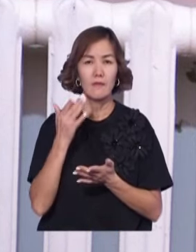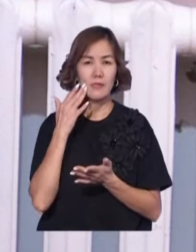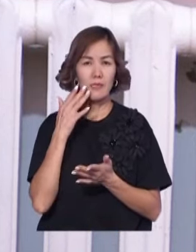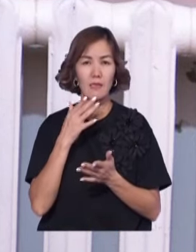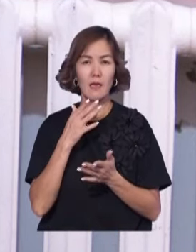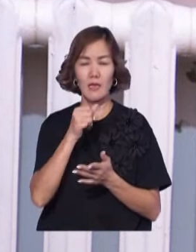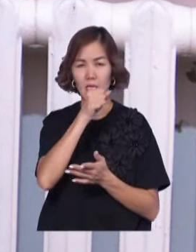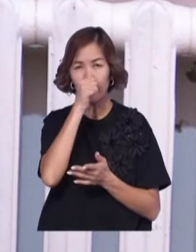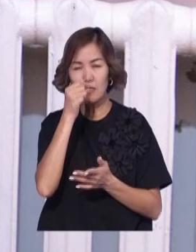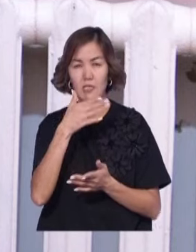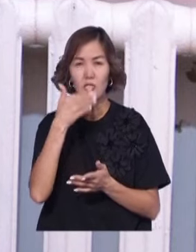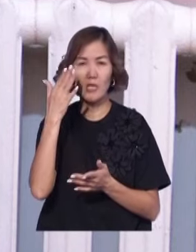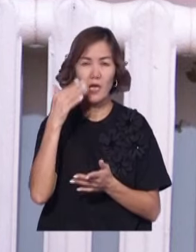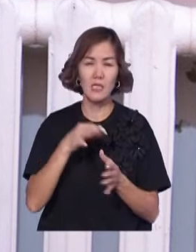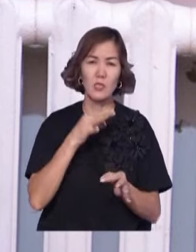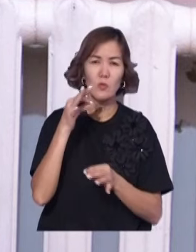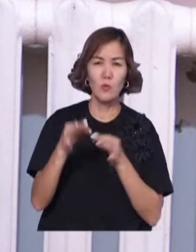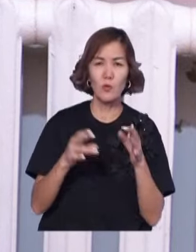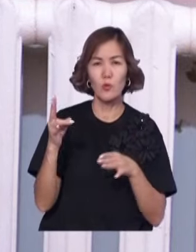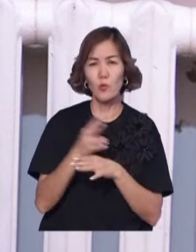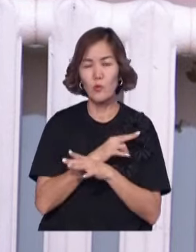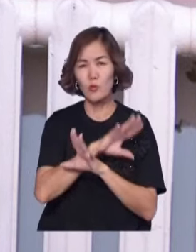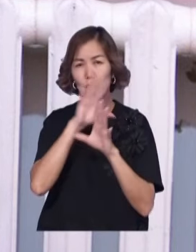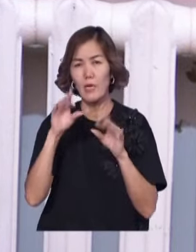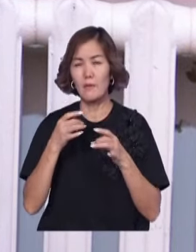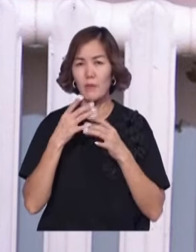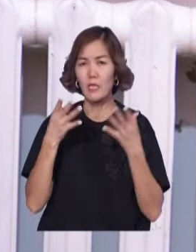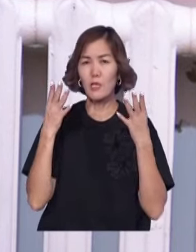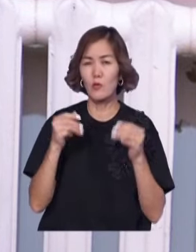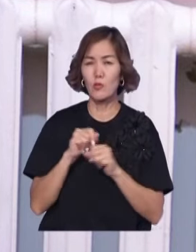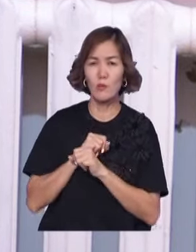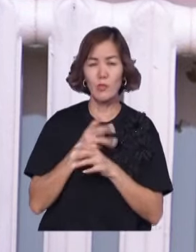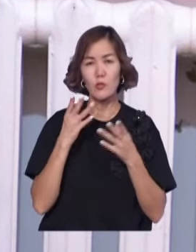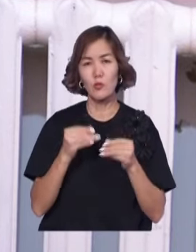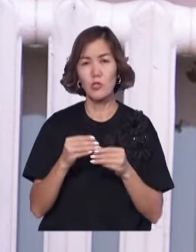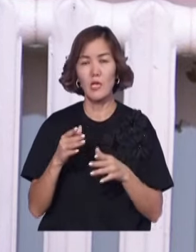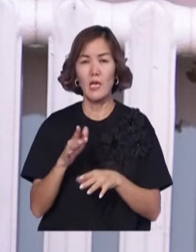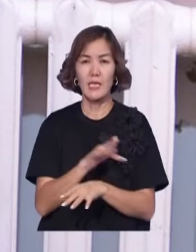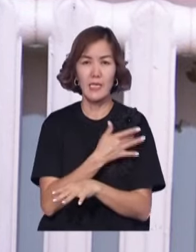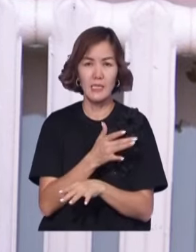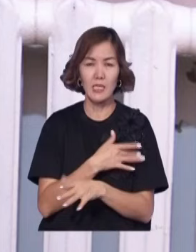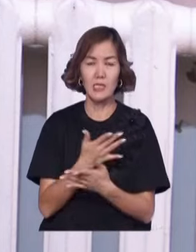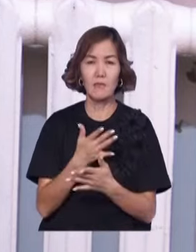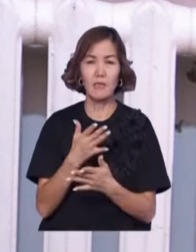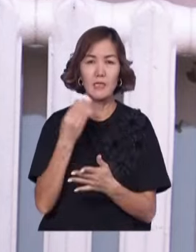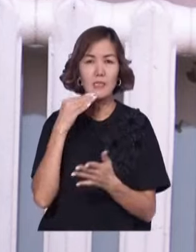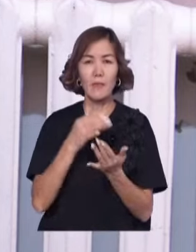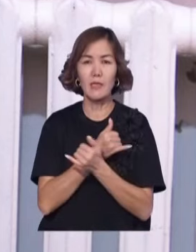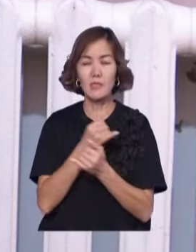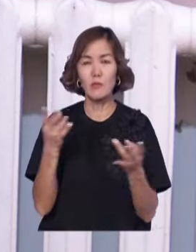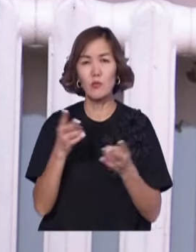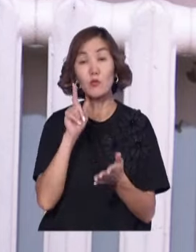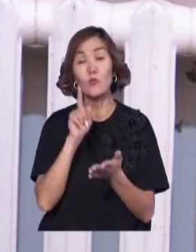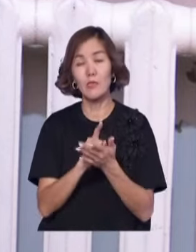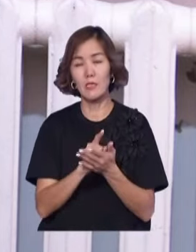болсын, жаз кезі болсын, мерекелік күндер болсын, демалыс күндер болсын, біз кезекшілікпен сапалы медициналық